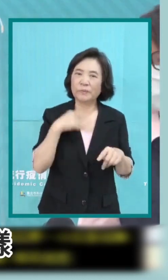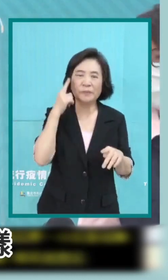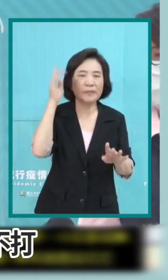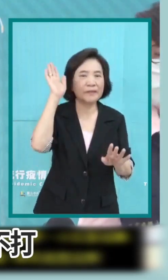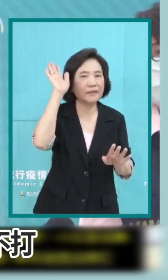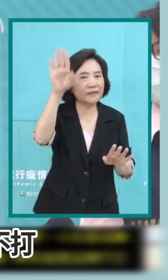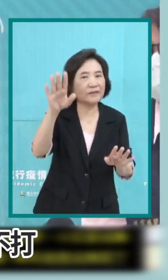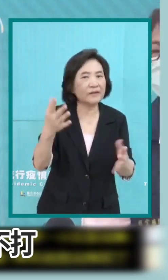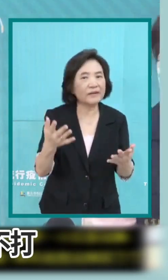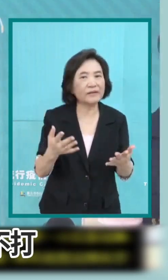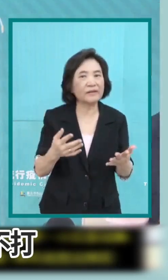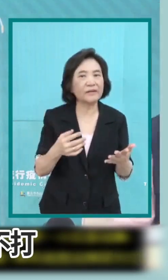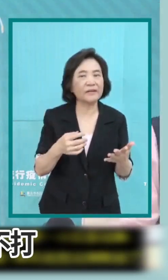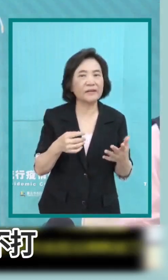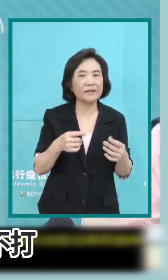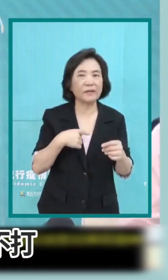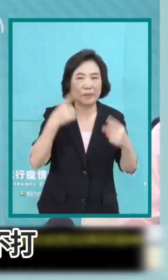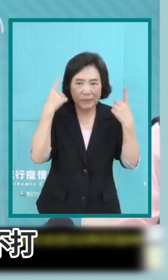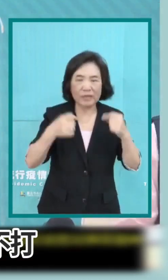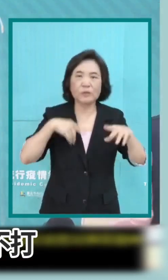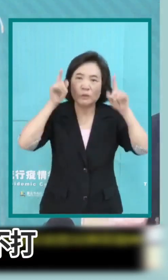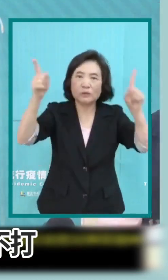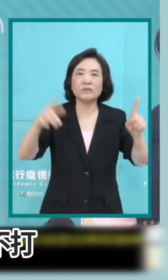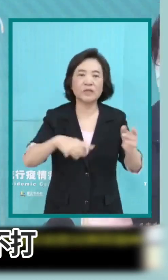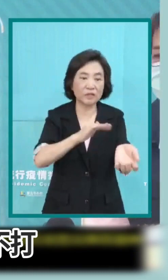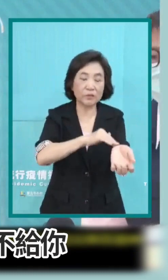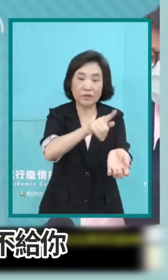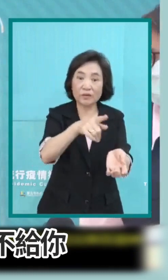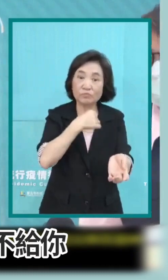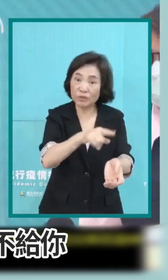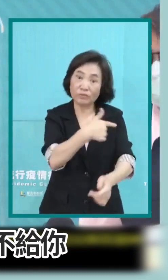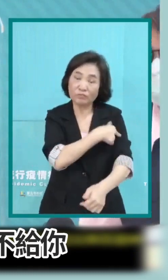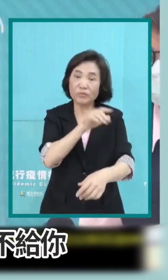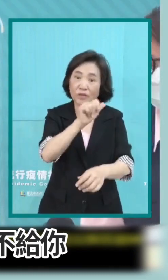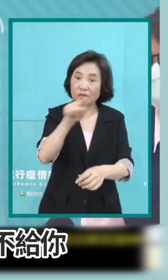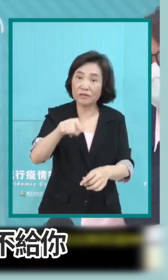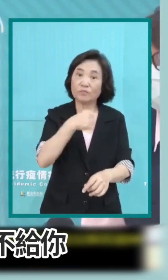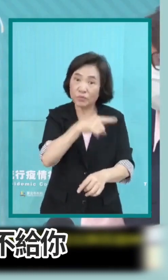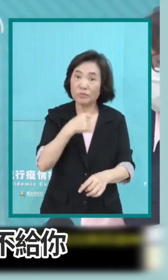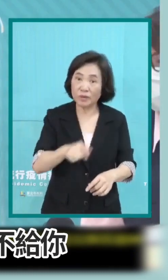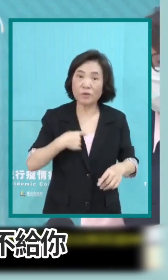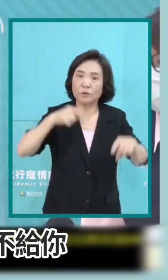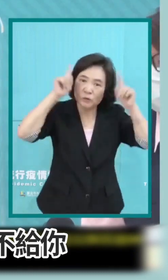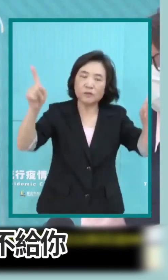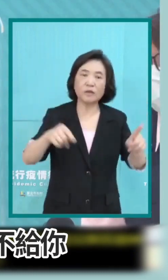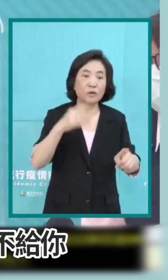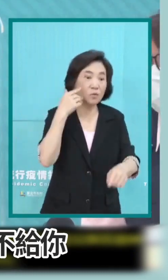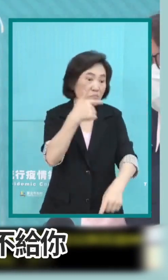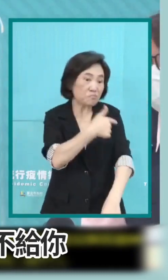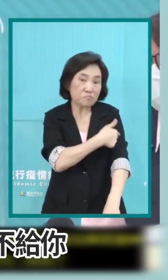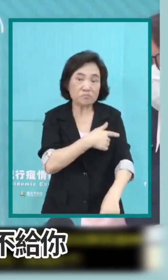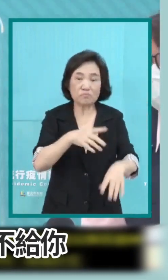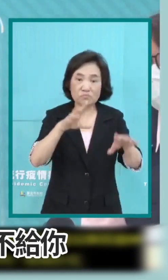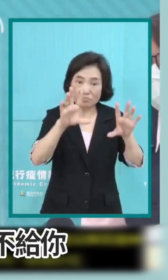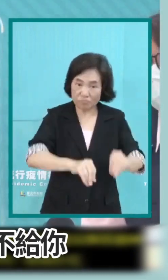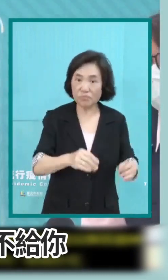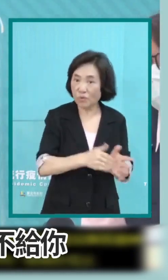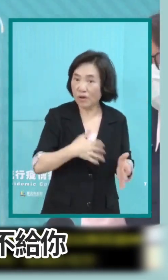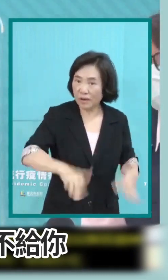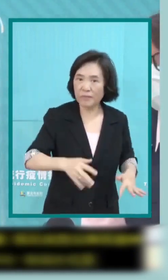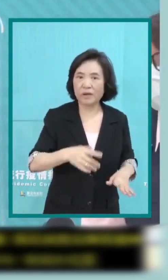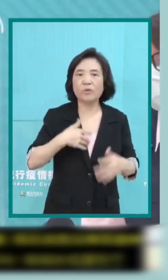德纳是这样的，当时我就很生气说，哎、啊，你们医院不打，你 AZ 不打，那你没有打完哦，莫德纳不给